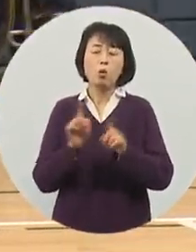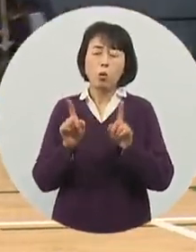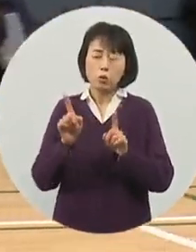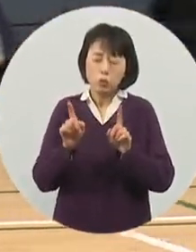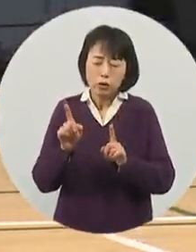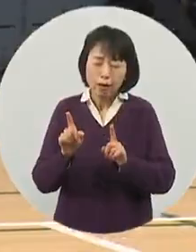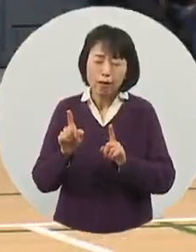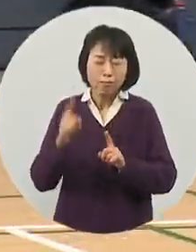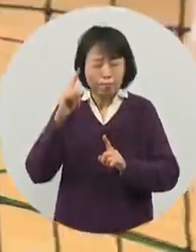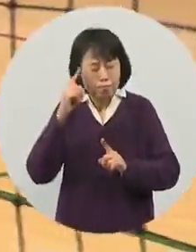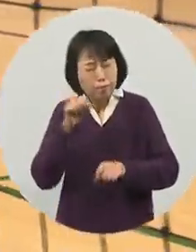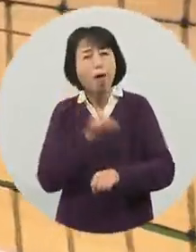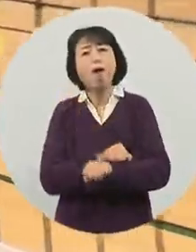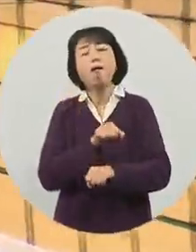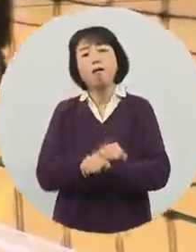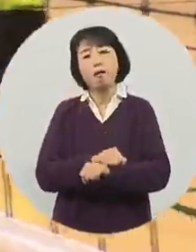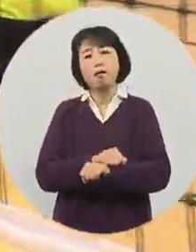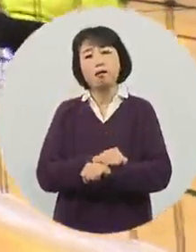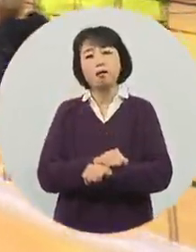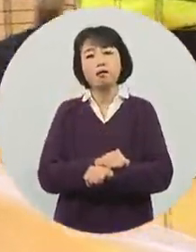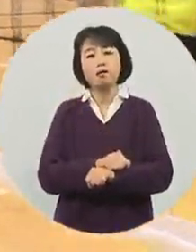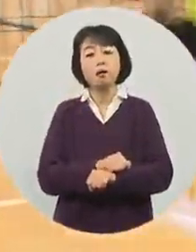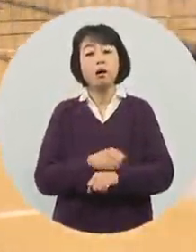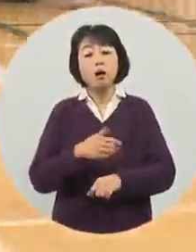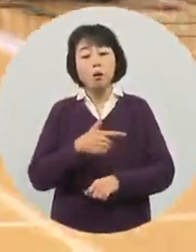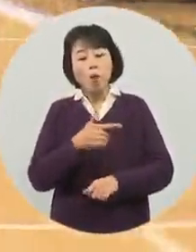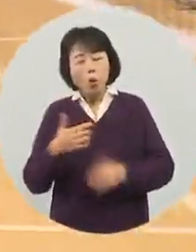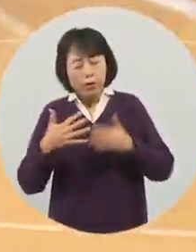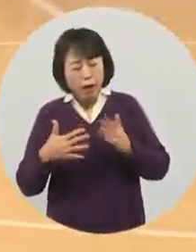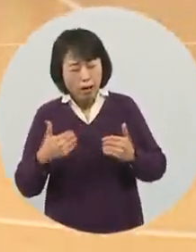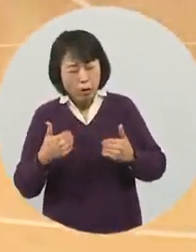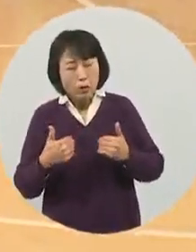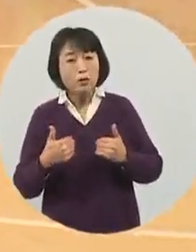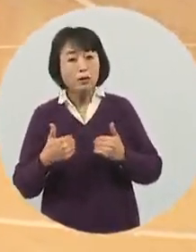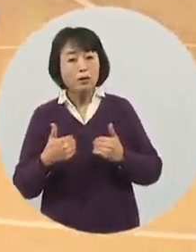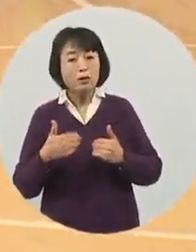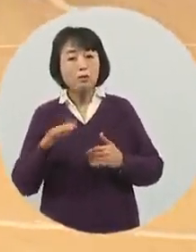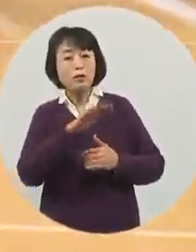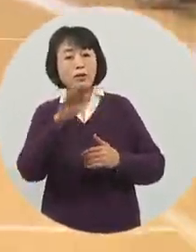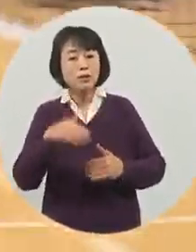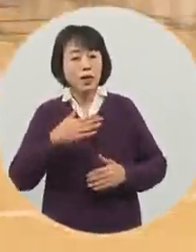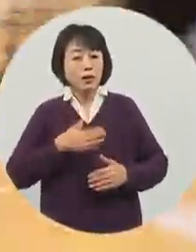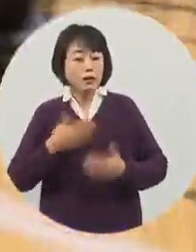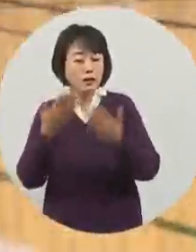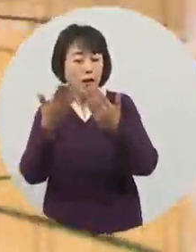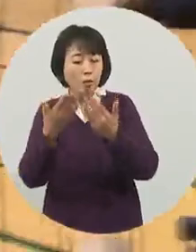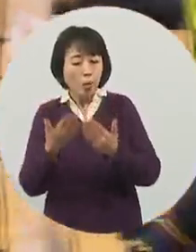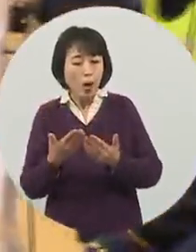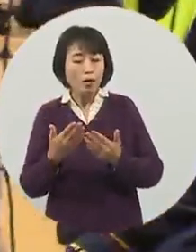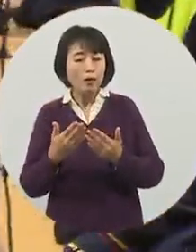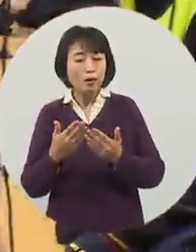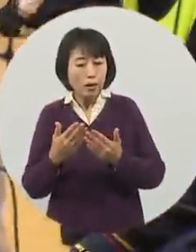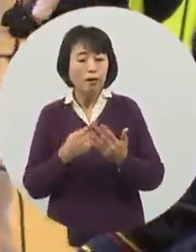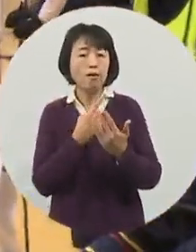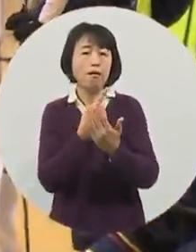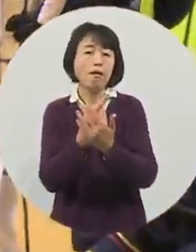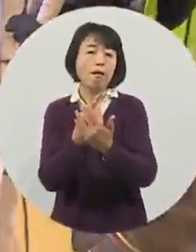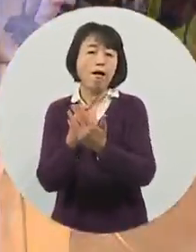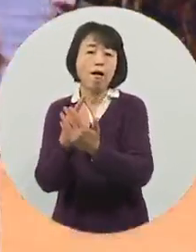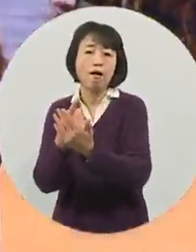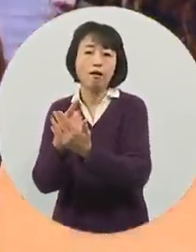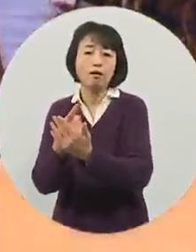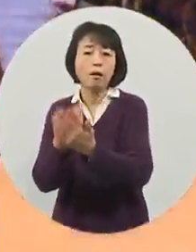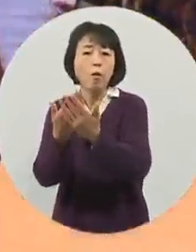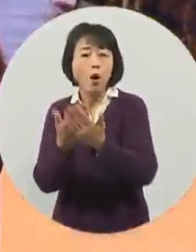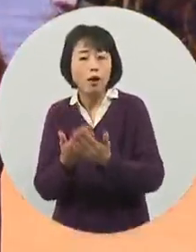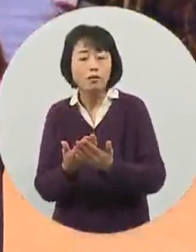大変なことです。 やっぱりすごく楽しいですし、まず知っていただいて一人でも多くの方にまずこう参加して楽しさを知っていただ